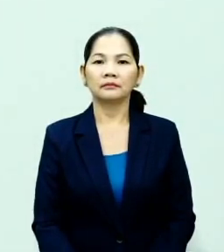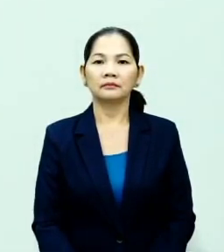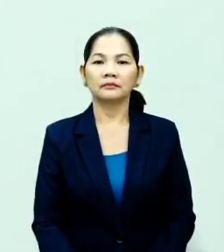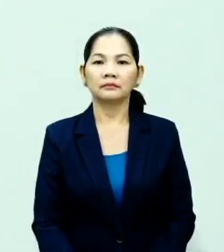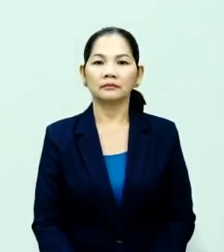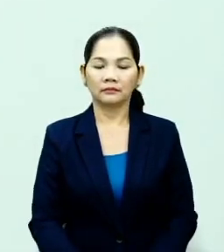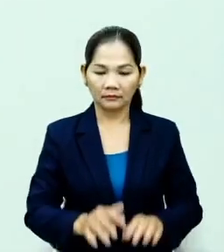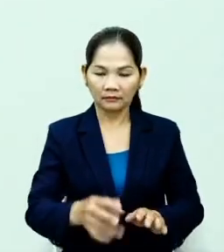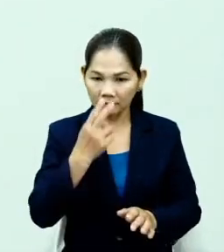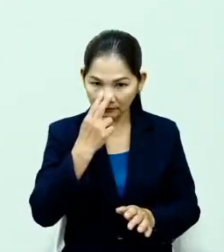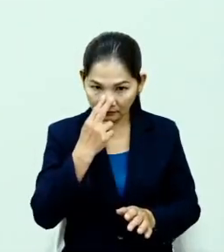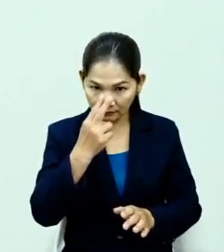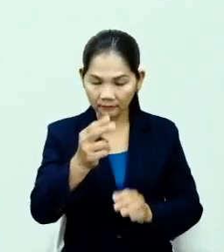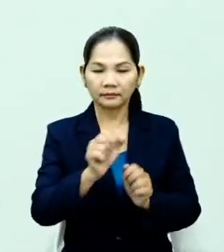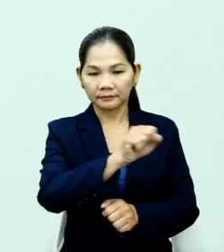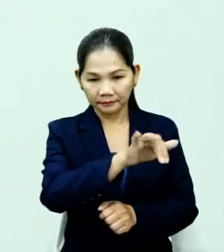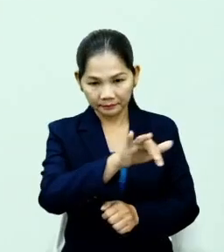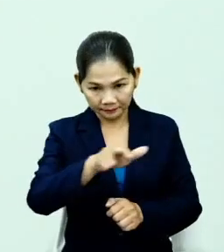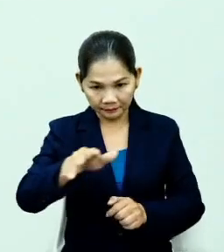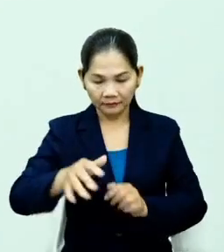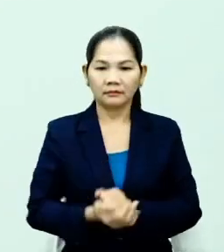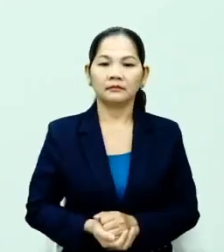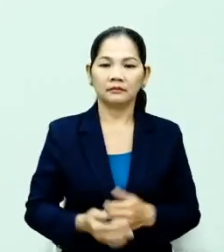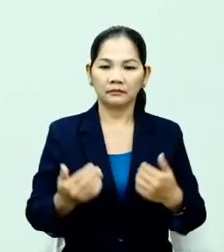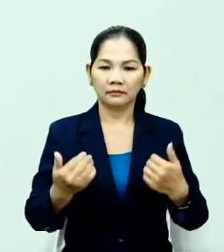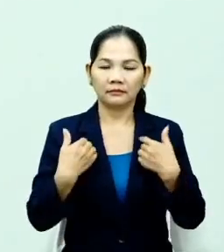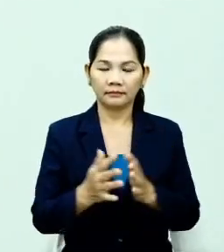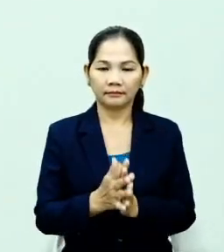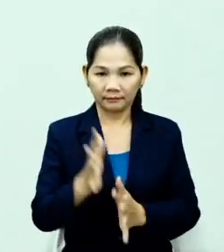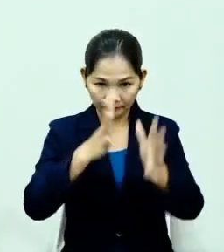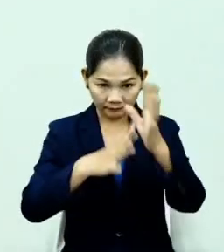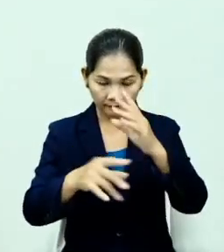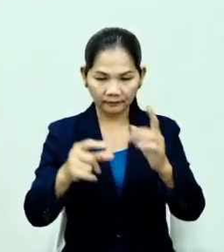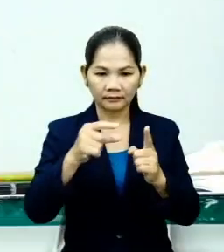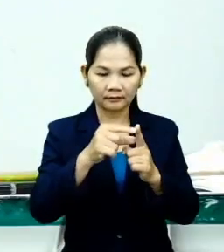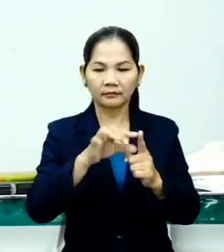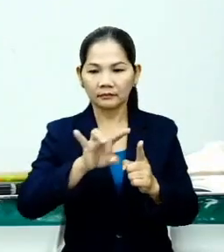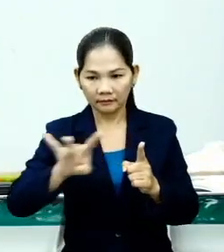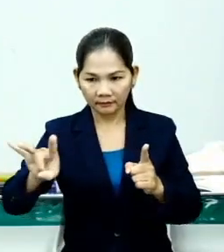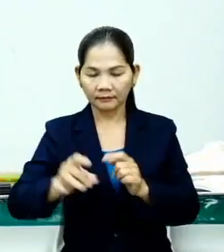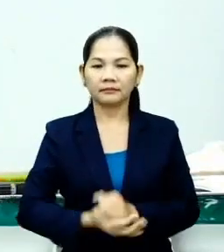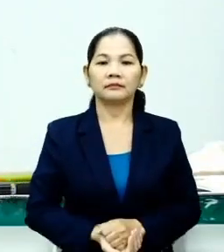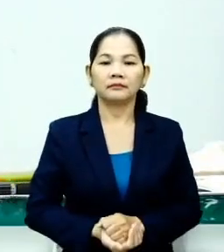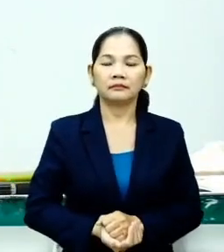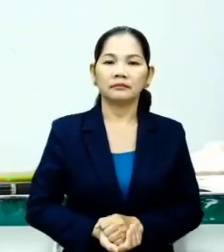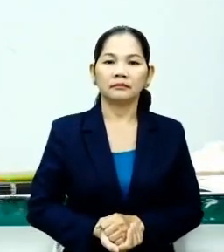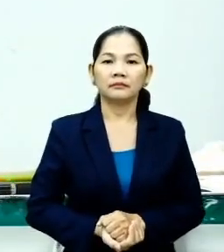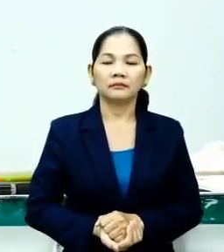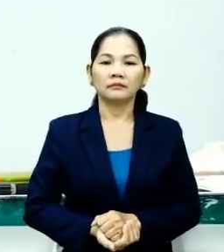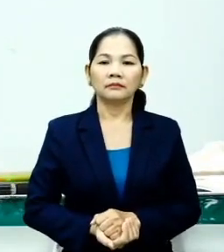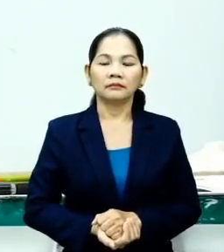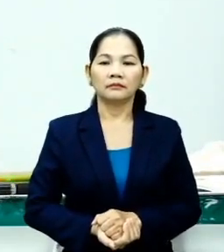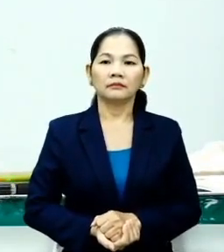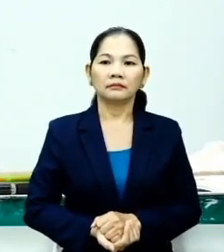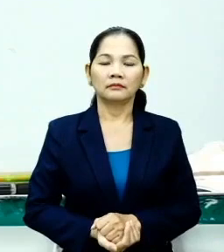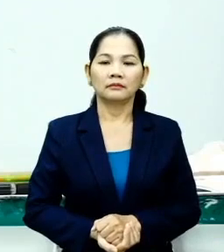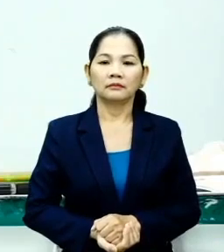chả lấy con ban khơi rụp đường tuổi sáu hay nó con chả lấy dương riêng ăn xiềng mặt đòn nó con